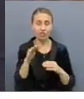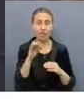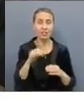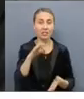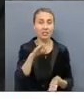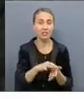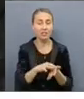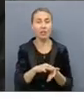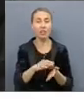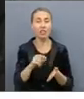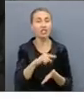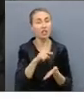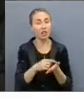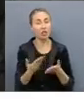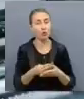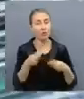поставлены новые задачи.